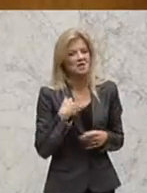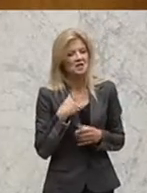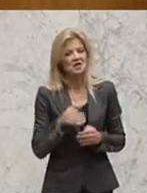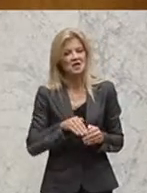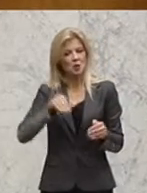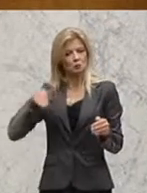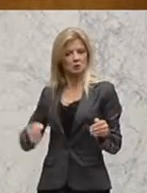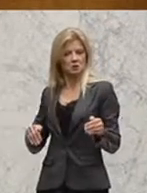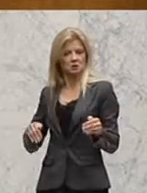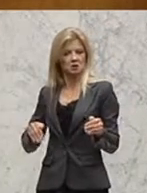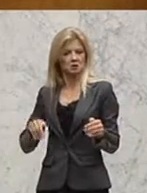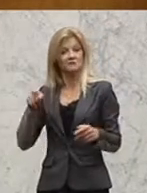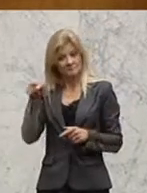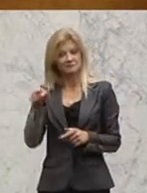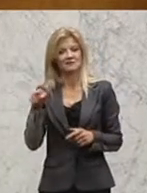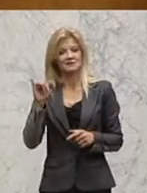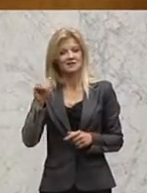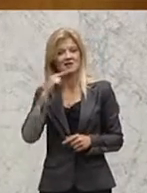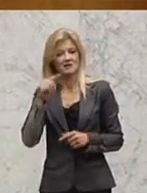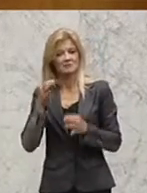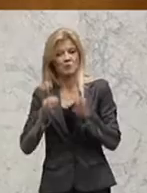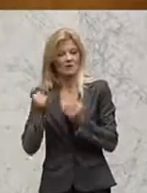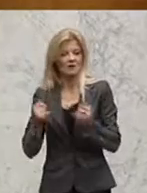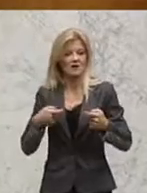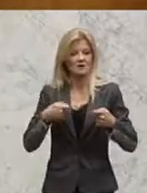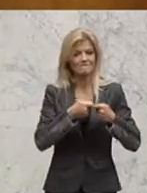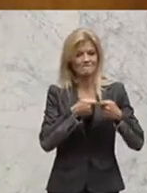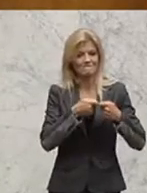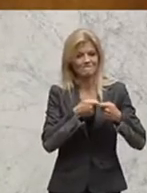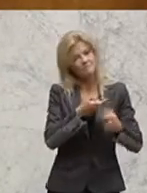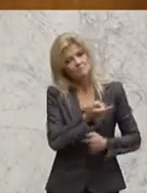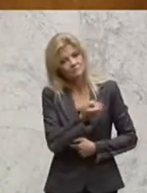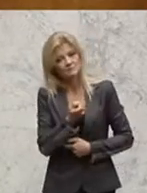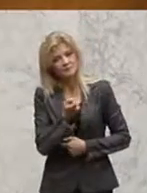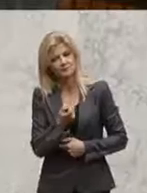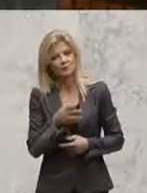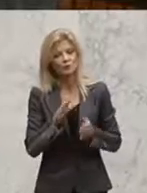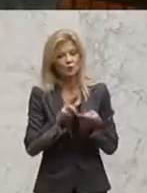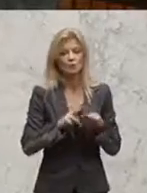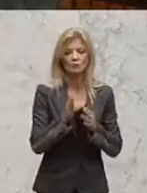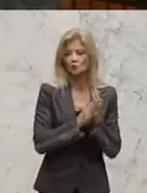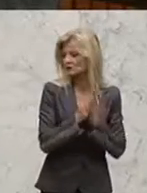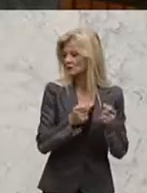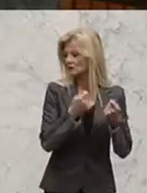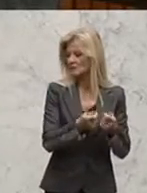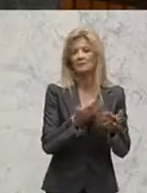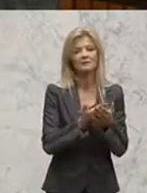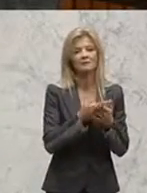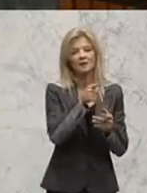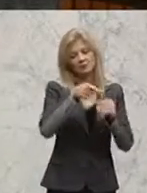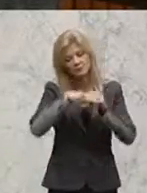versucht man anzudocken und diese zu motivieren, in den Dschihad zu gehen, wo hier vor allem auch immer